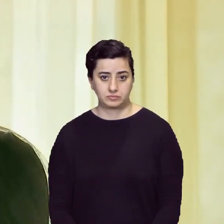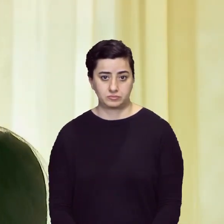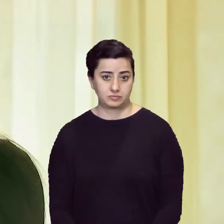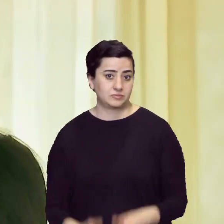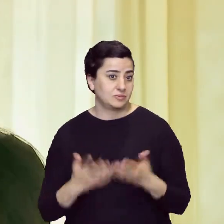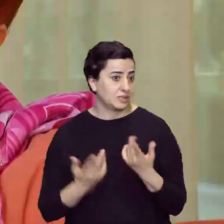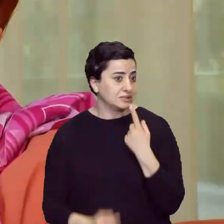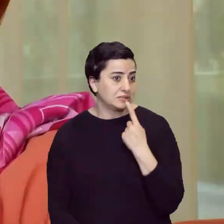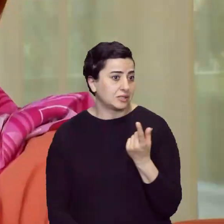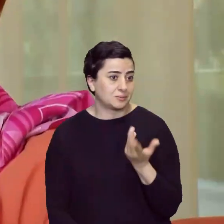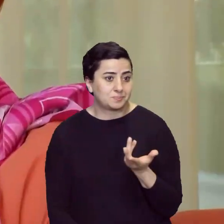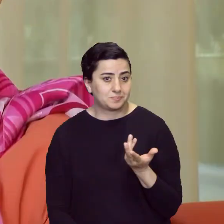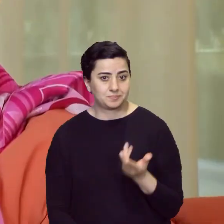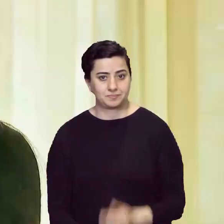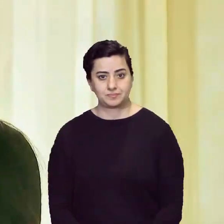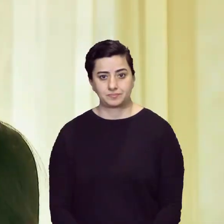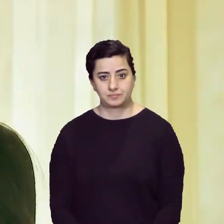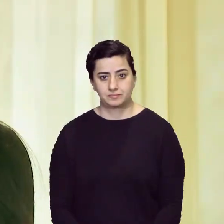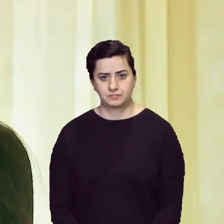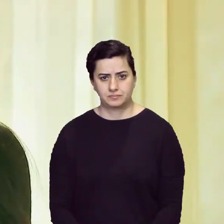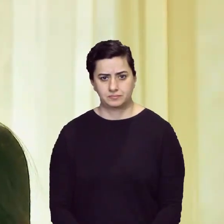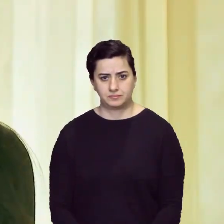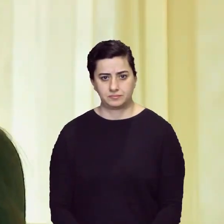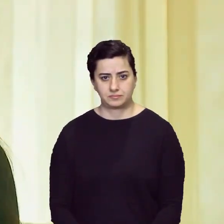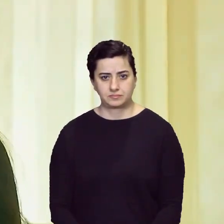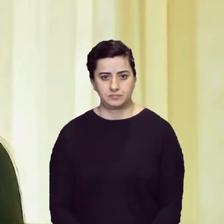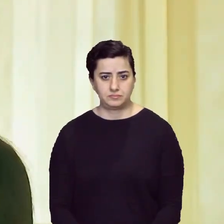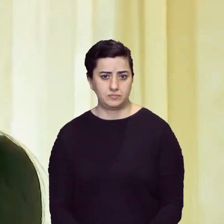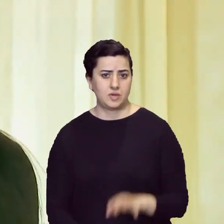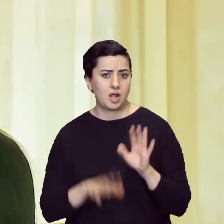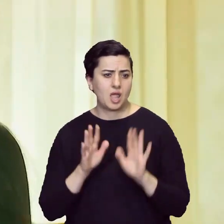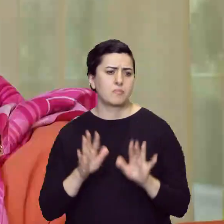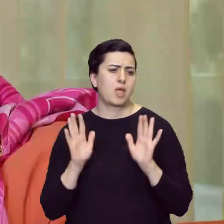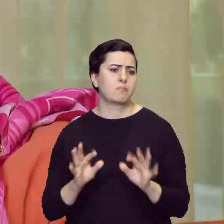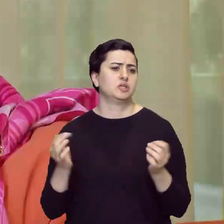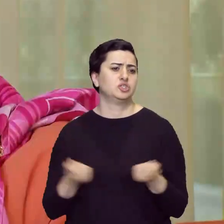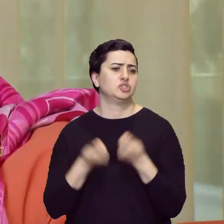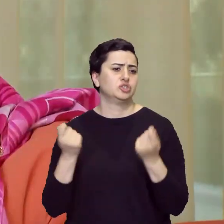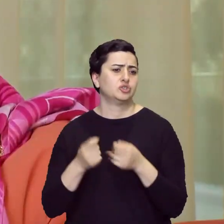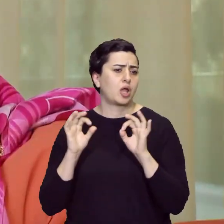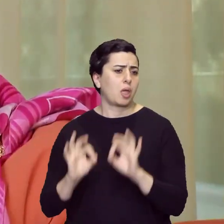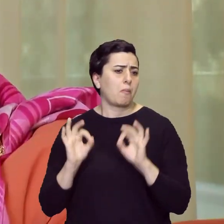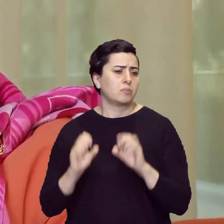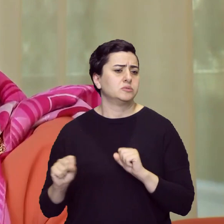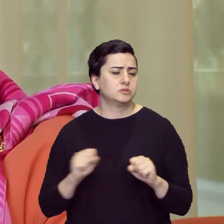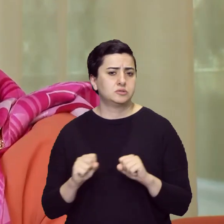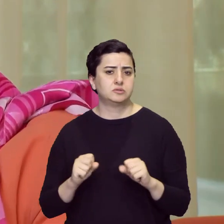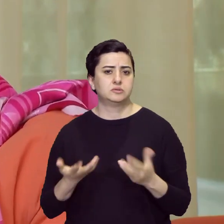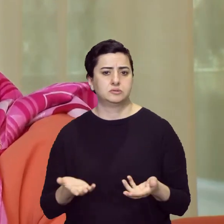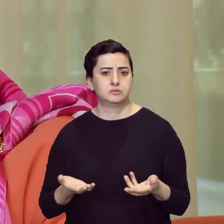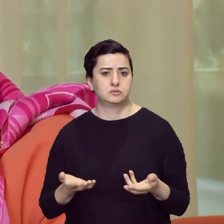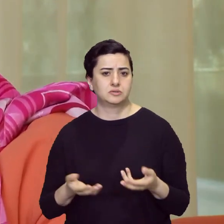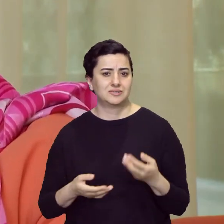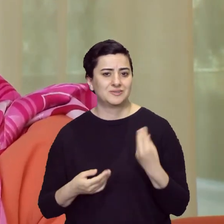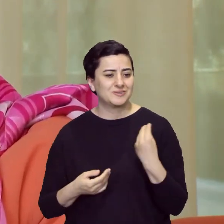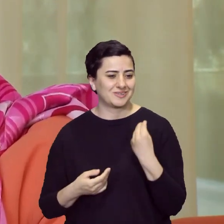Şimdi nasıl desem? Yani hep iş. Ya hep işiyle ilgileniyor. Hiç böyle